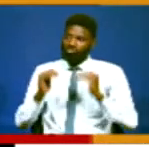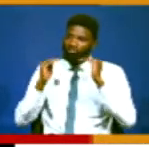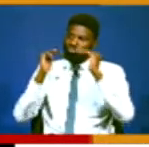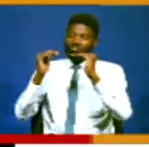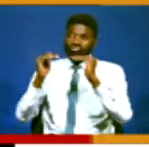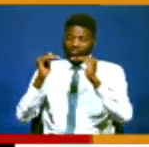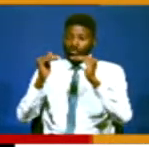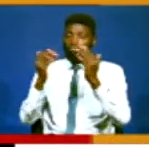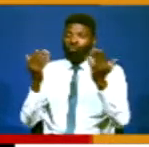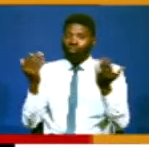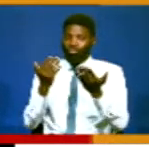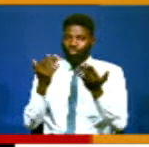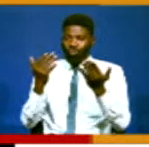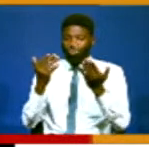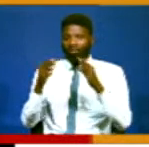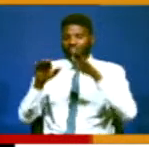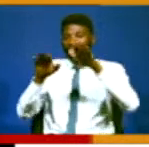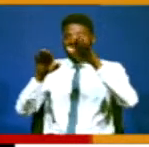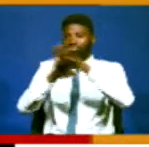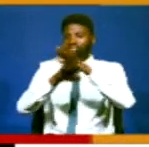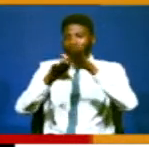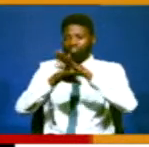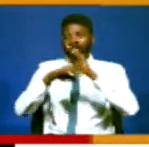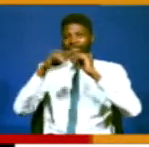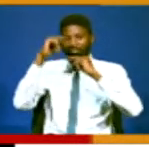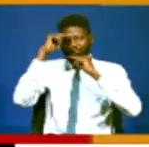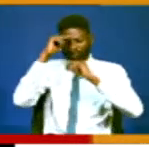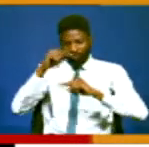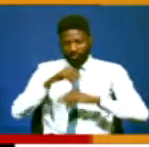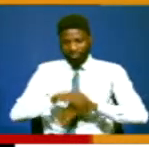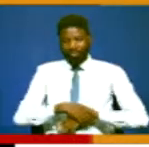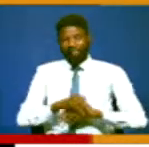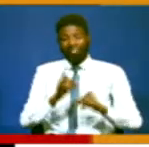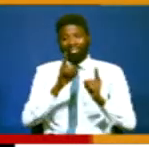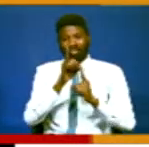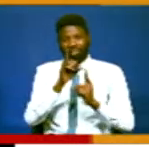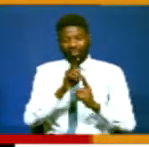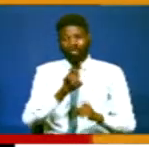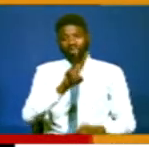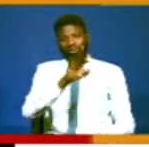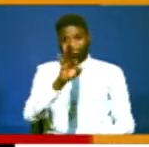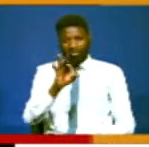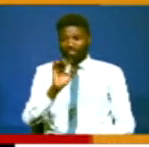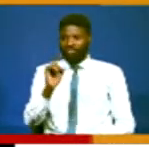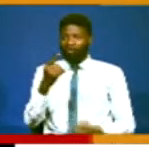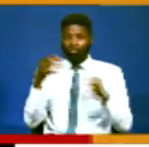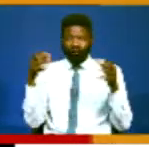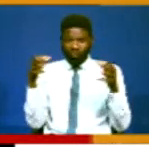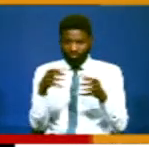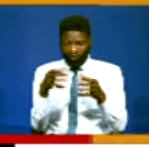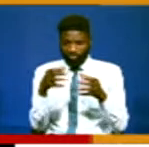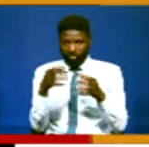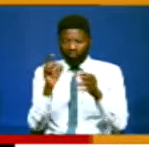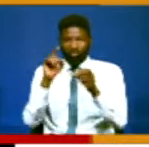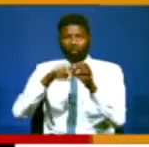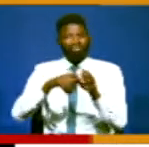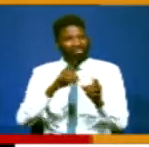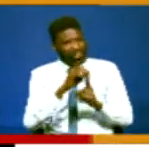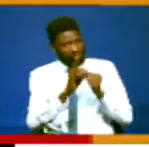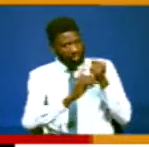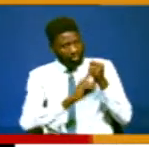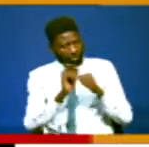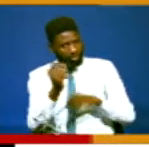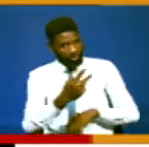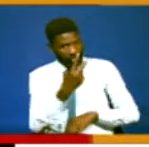23 ndio wa kwanza wanajiunga na shule, si ndio? Tarehe 6 Februari natumai, si ndio?